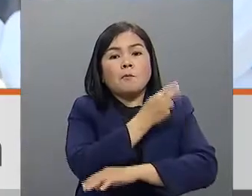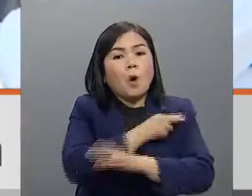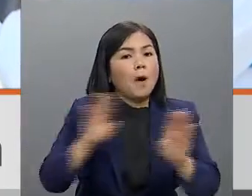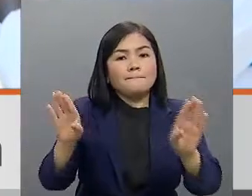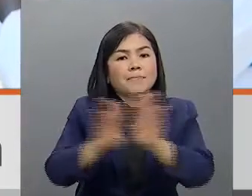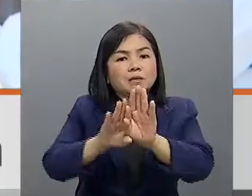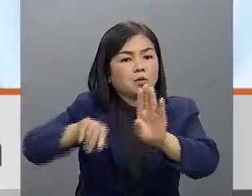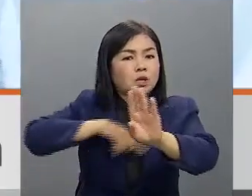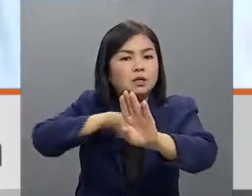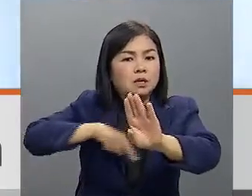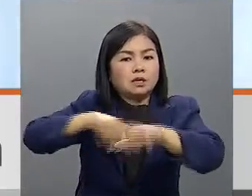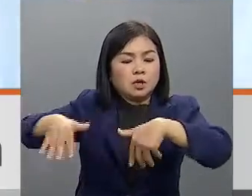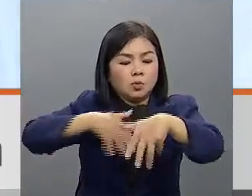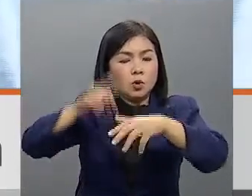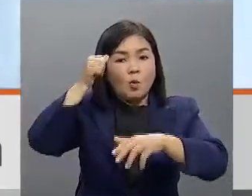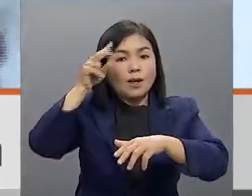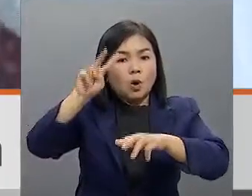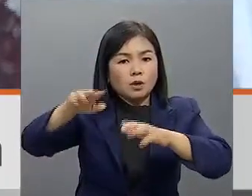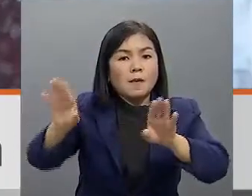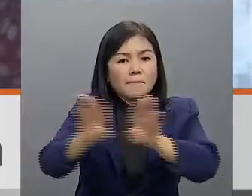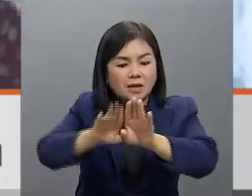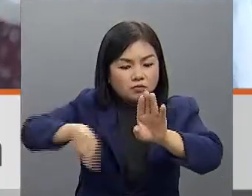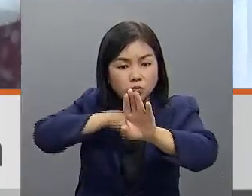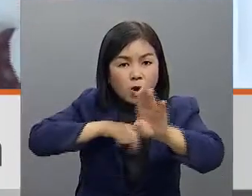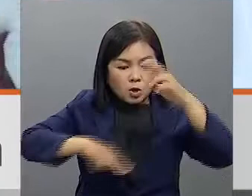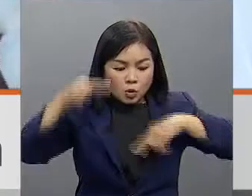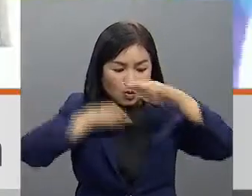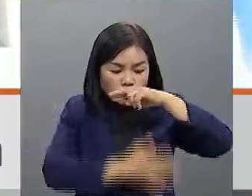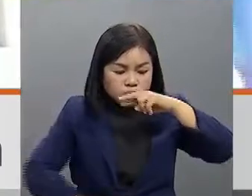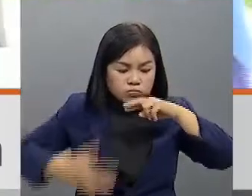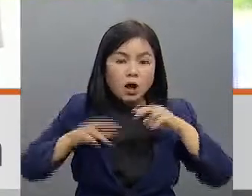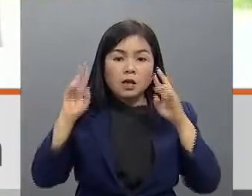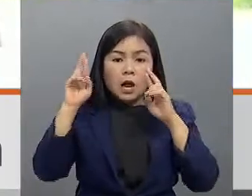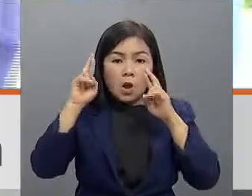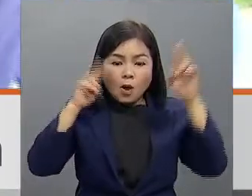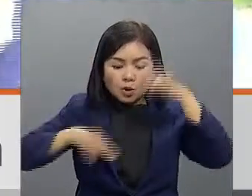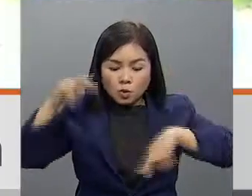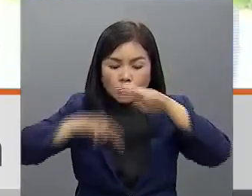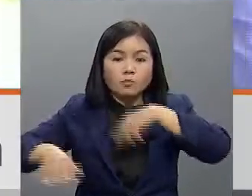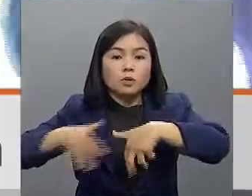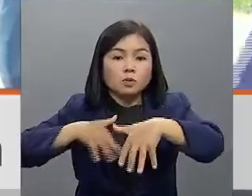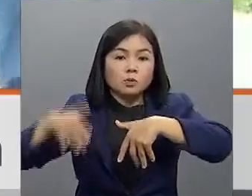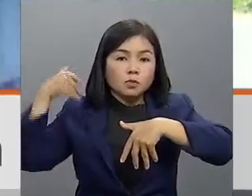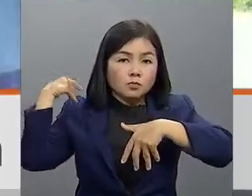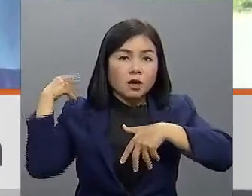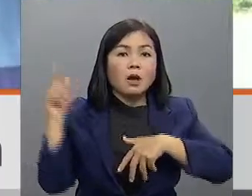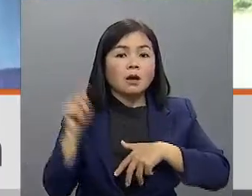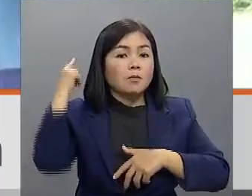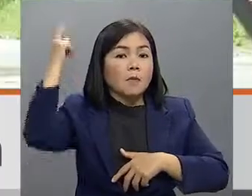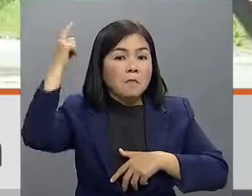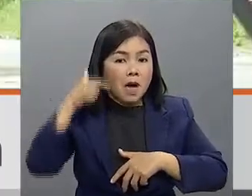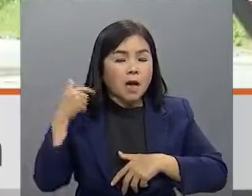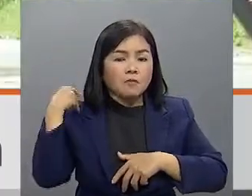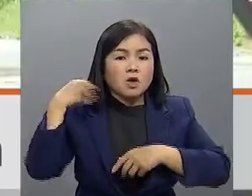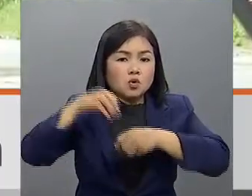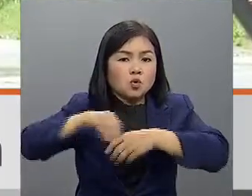ครับเจ้าหน้าที่แต่ละส่วนทำงานกันอย่างหนักครับในการเฝ้าระวังและตรวจสอบในพื้นที่ซึ่งจะมีชาวเมียนมาบางส่วนนะครับไม่ค่อย